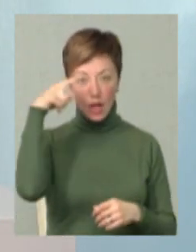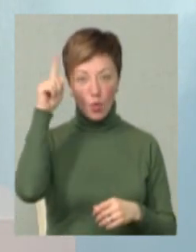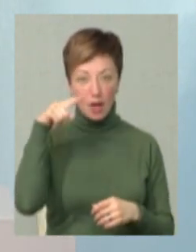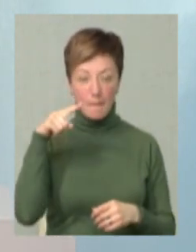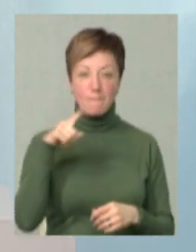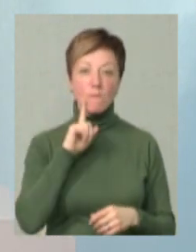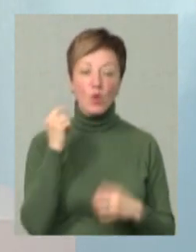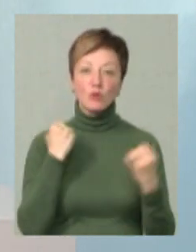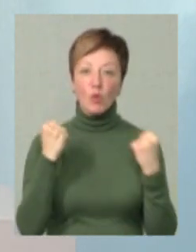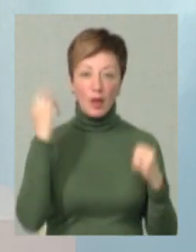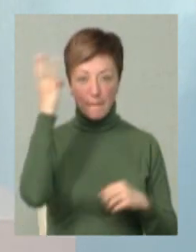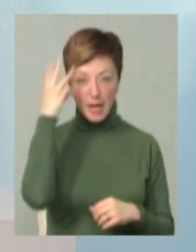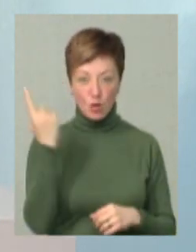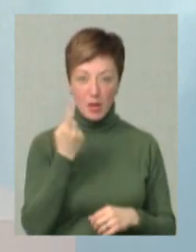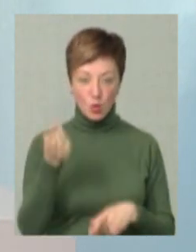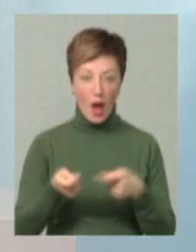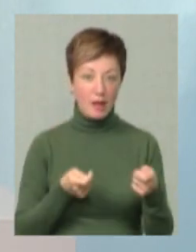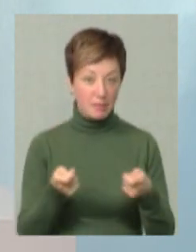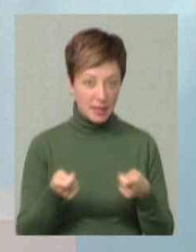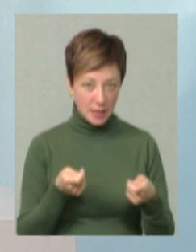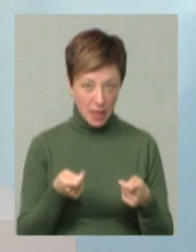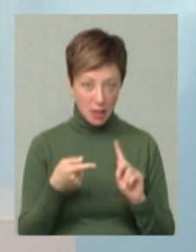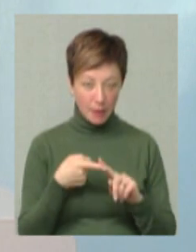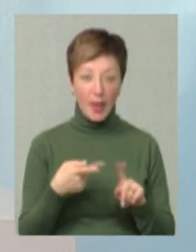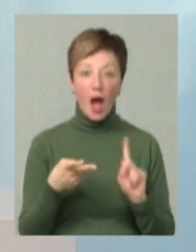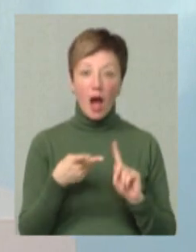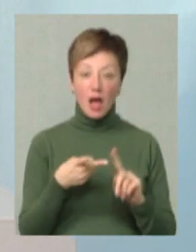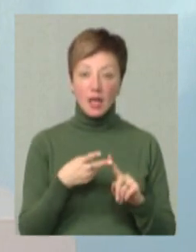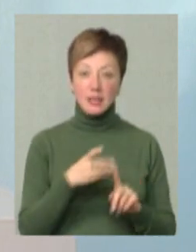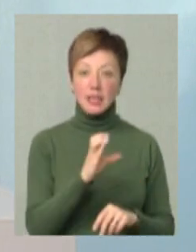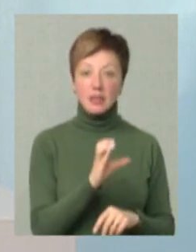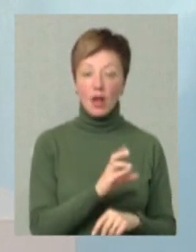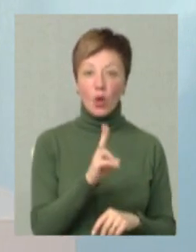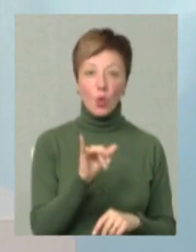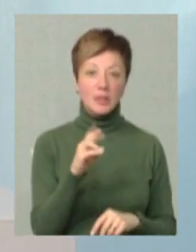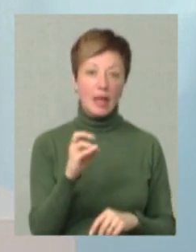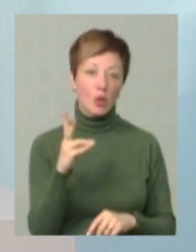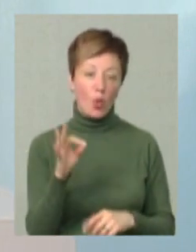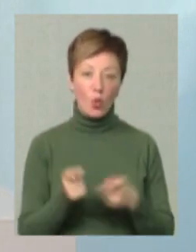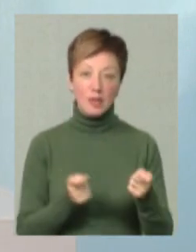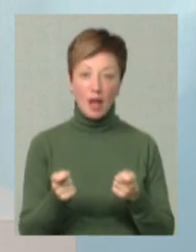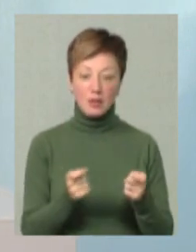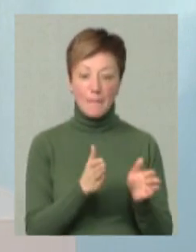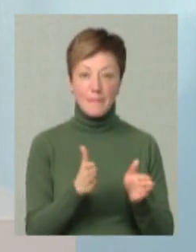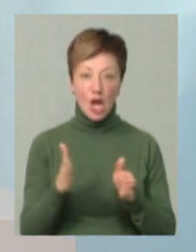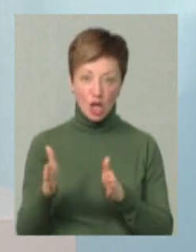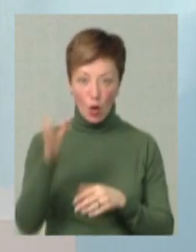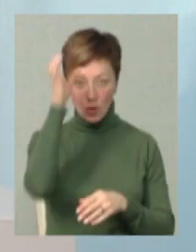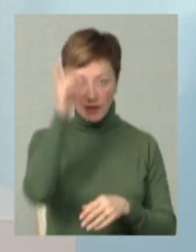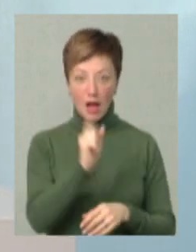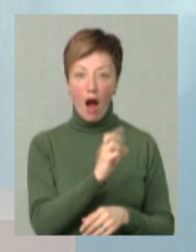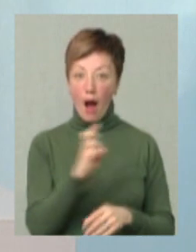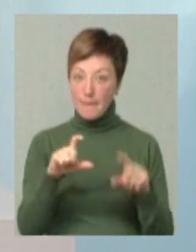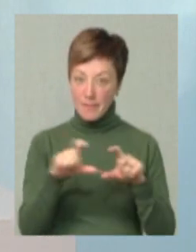освіти, науки, молоді і спорту Хмельницької обласної державної адміністрації, та Станіслав Куценко, координатор мережі освітніх